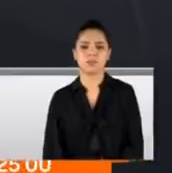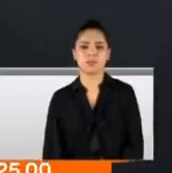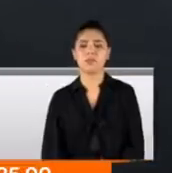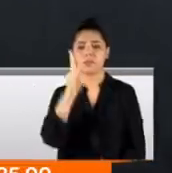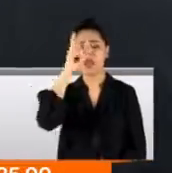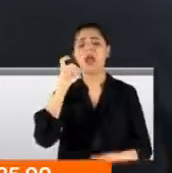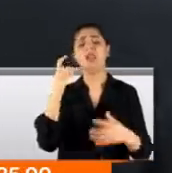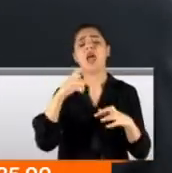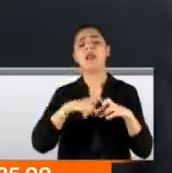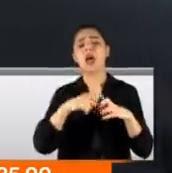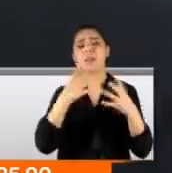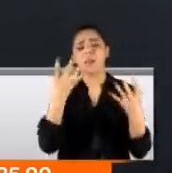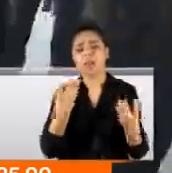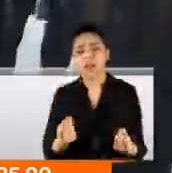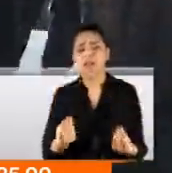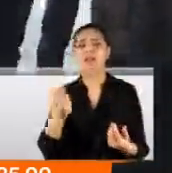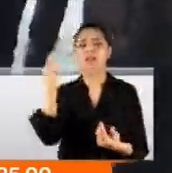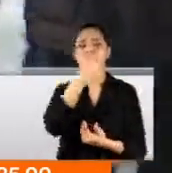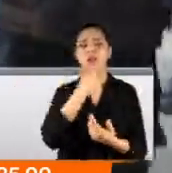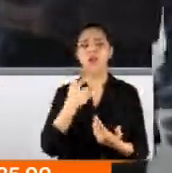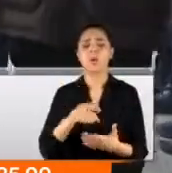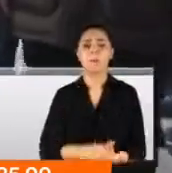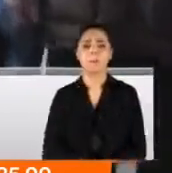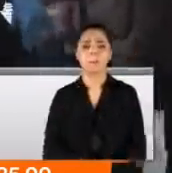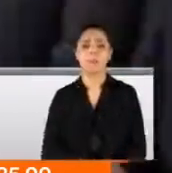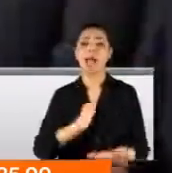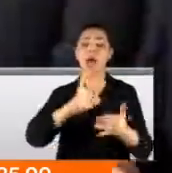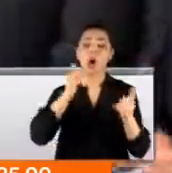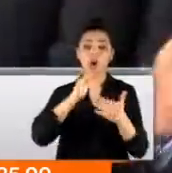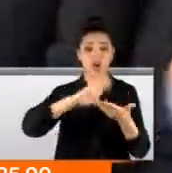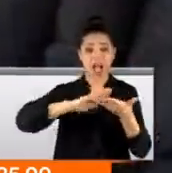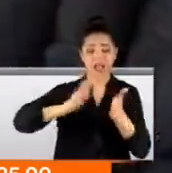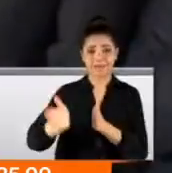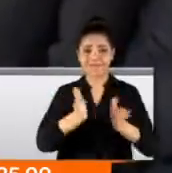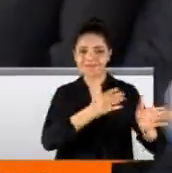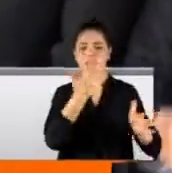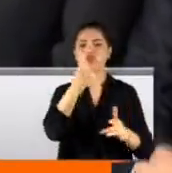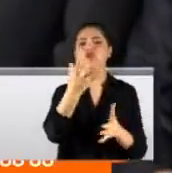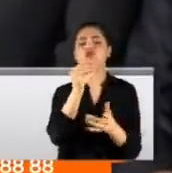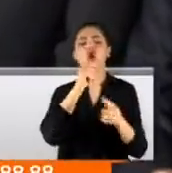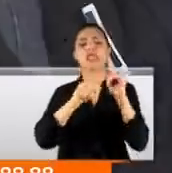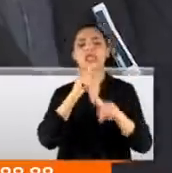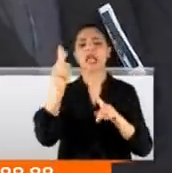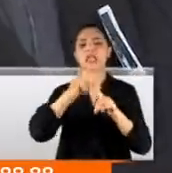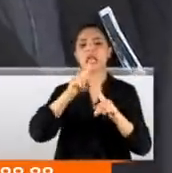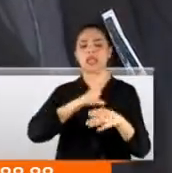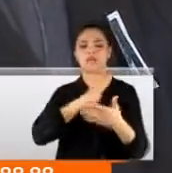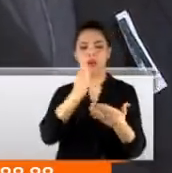Allah rahmet eylesin. Mekanı cennet olsun. Cenazeye oyuncu arkadaşlarının yanı sıra çok sayıda siyasi de katıldı.